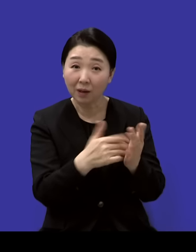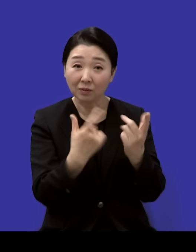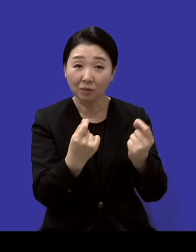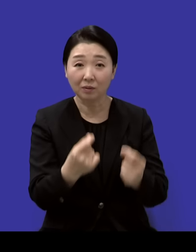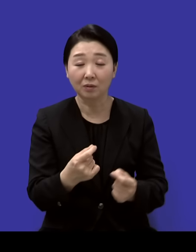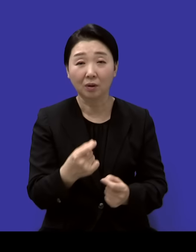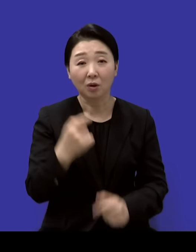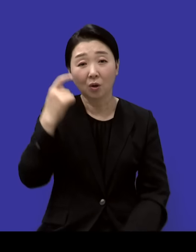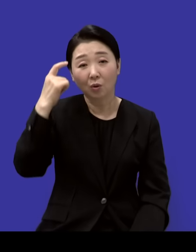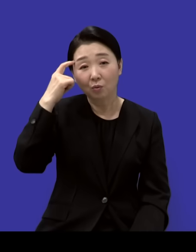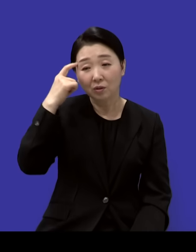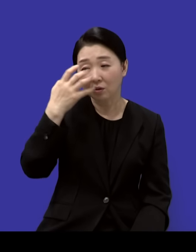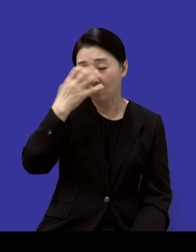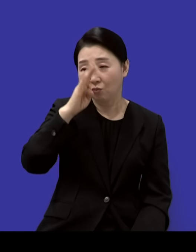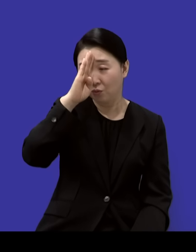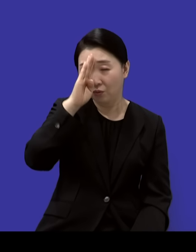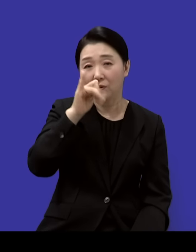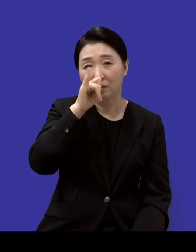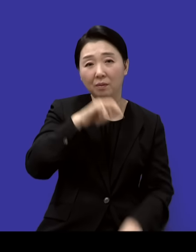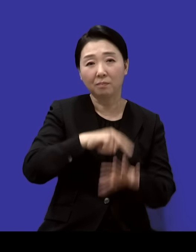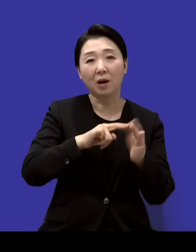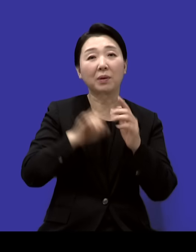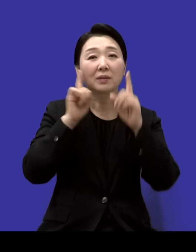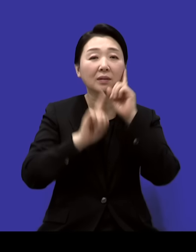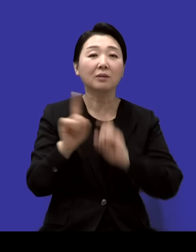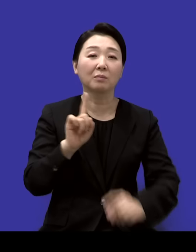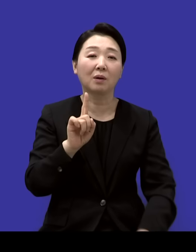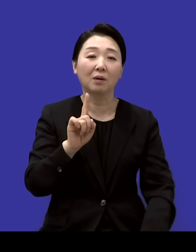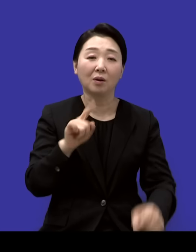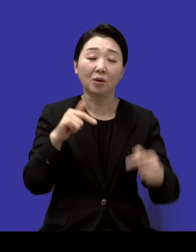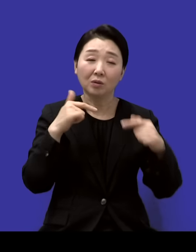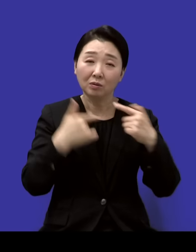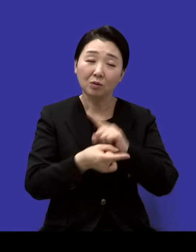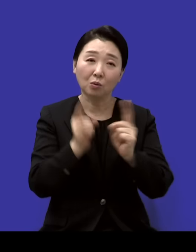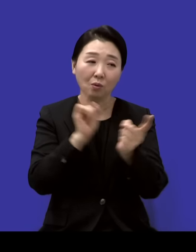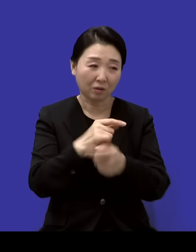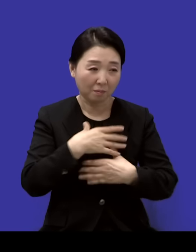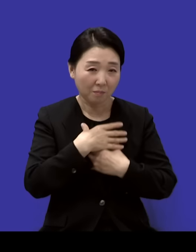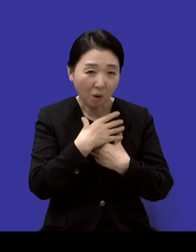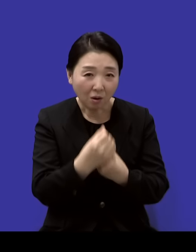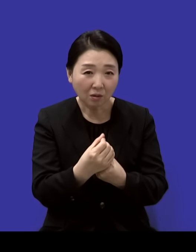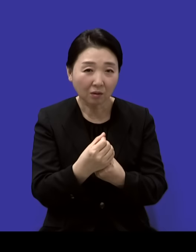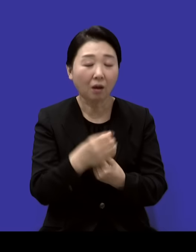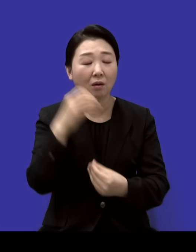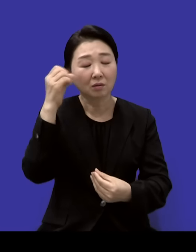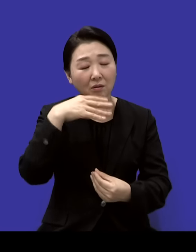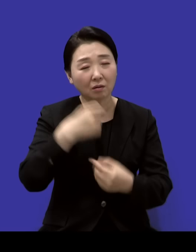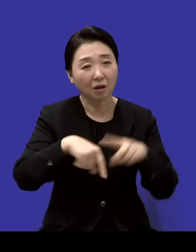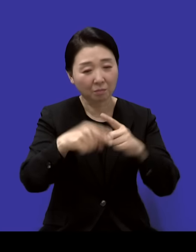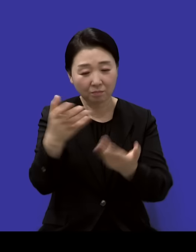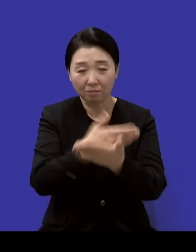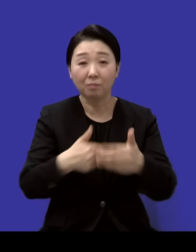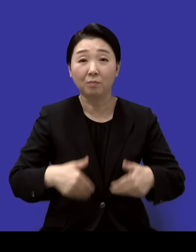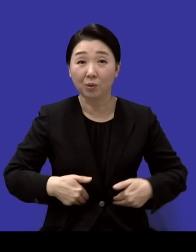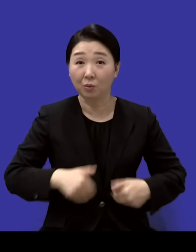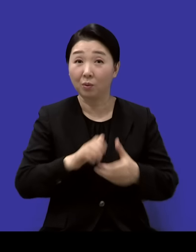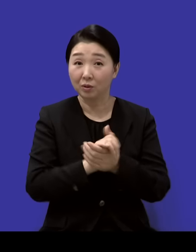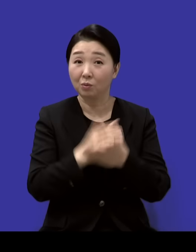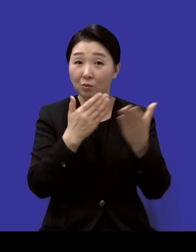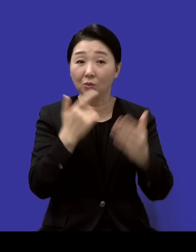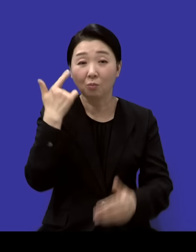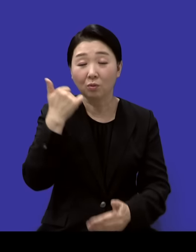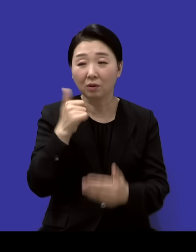우리 정신적인 우울감이나 마음의 상처도 우리가 늘 서로에게 이렇게 편하게 네. 아무것도 아니게 서로 나누고 기도하고 그치.